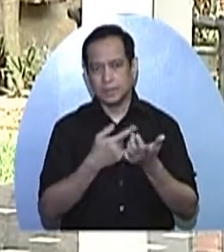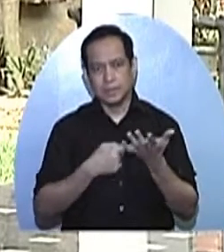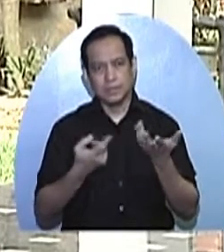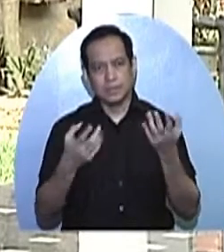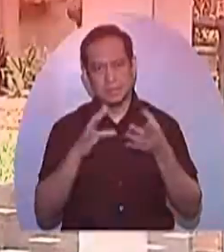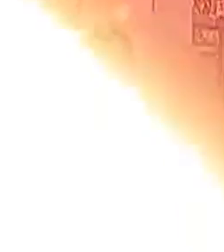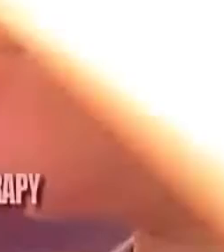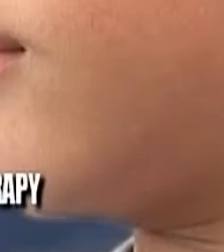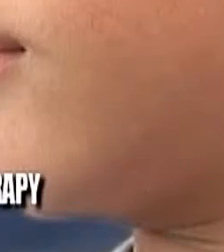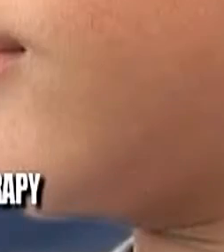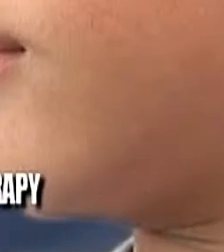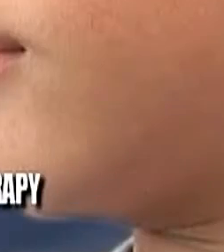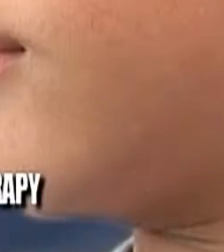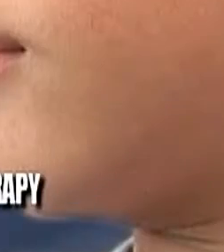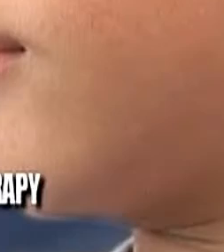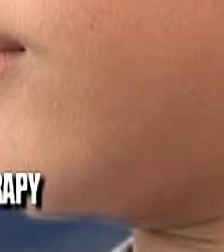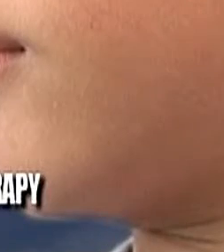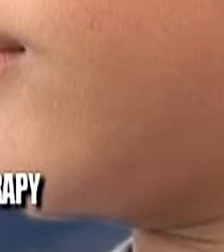kanilang kwento.